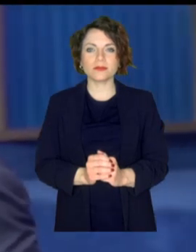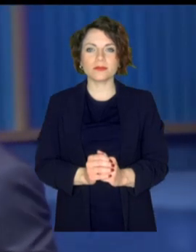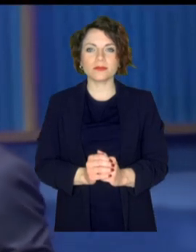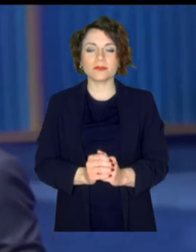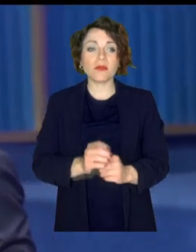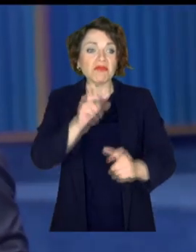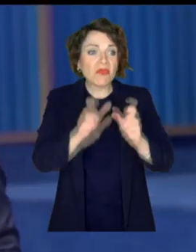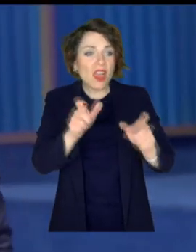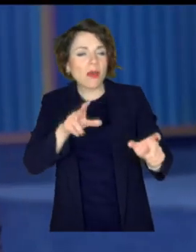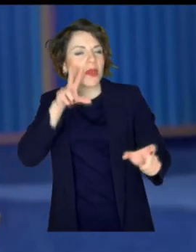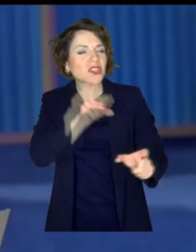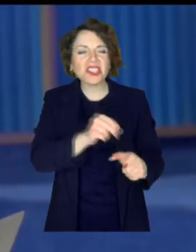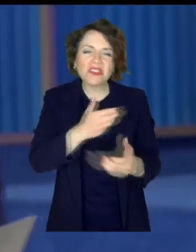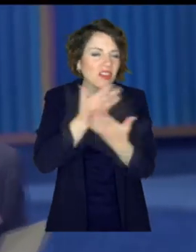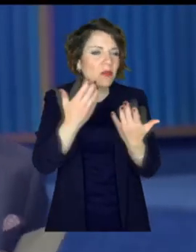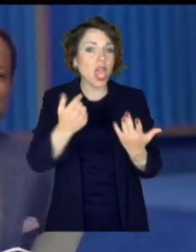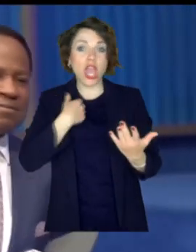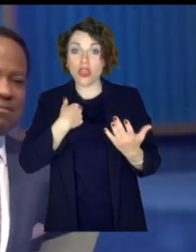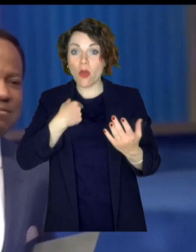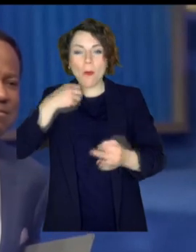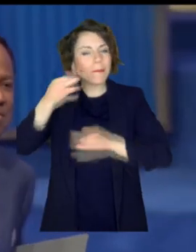Ditelo alle persone, avrò sempre successo.